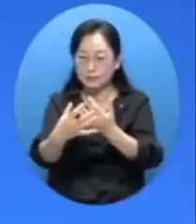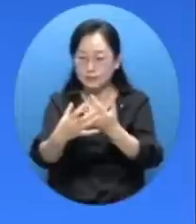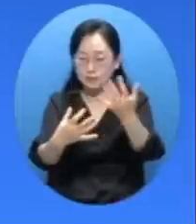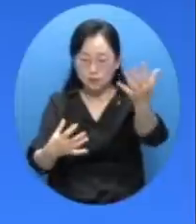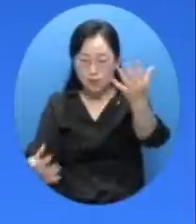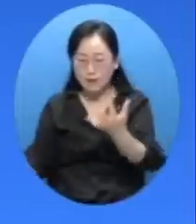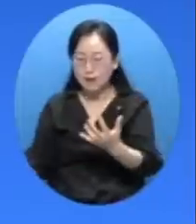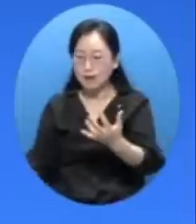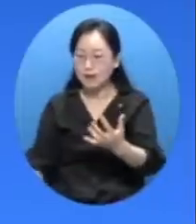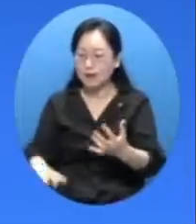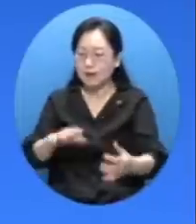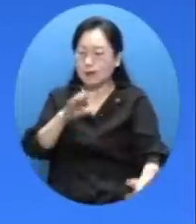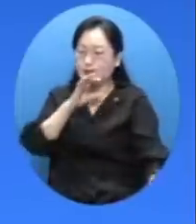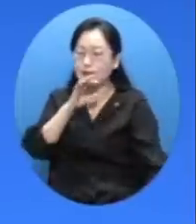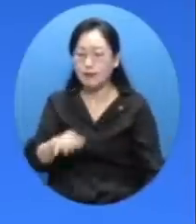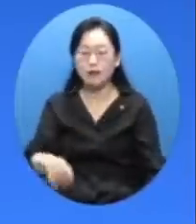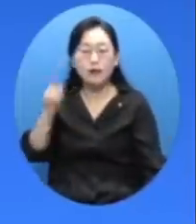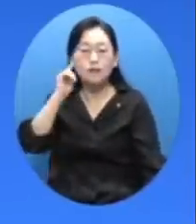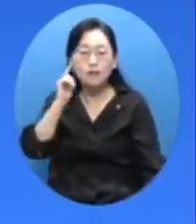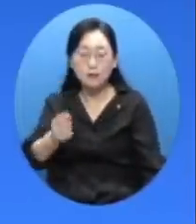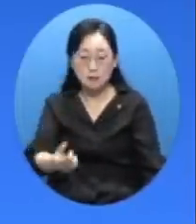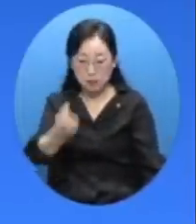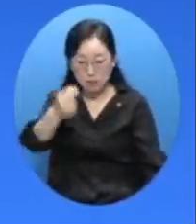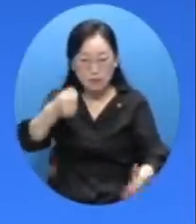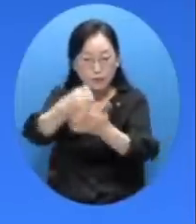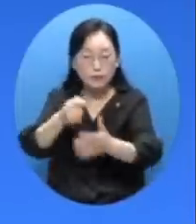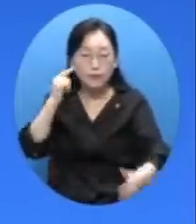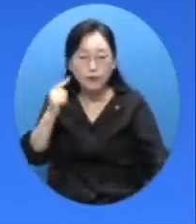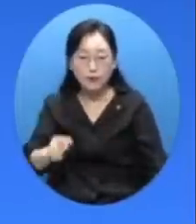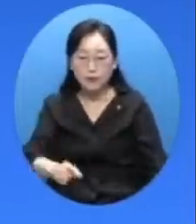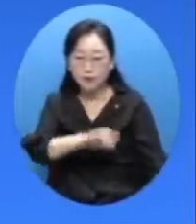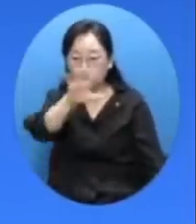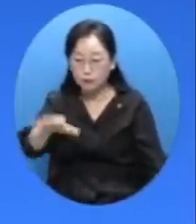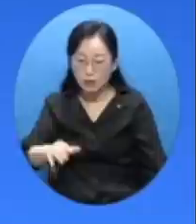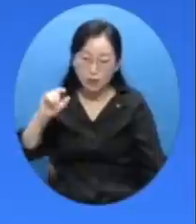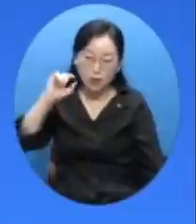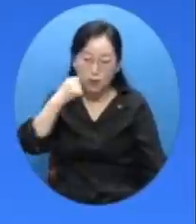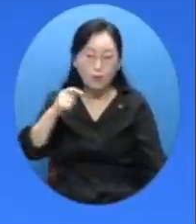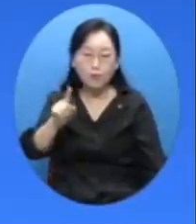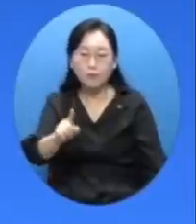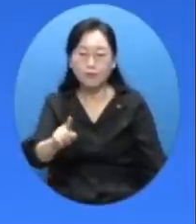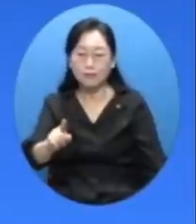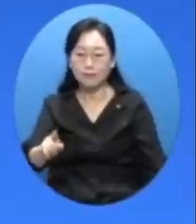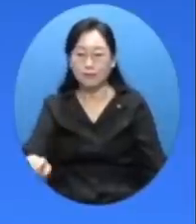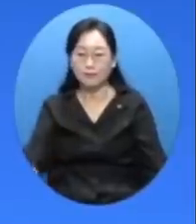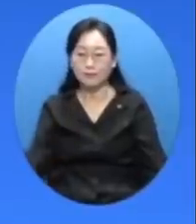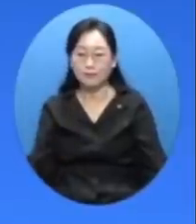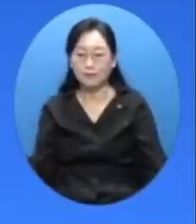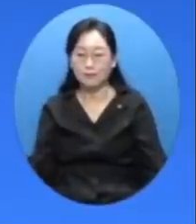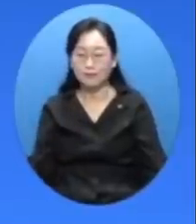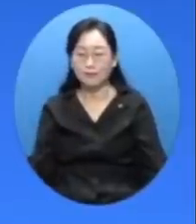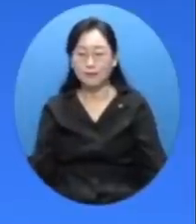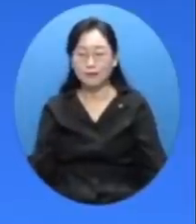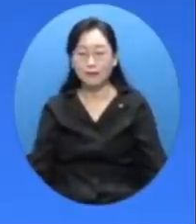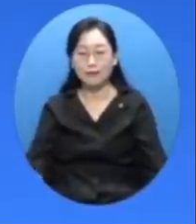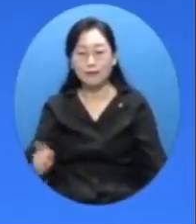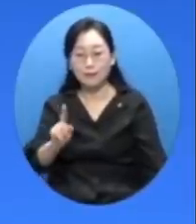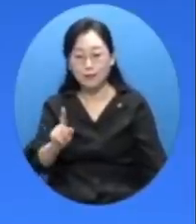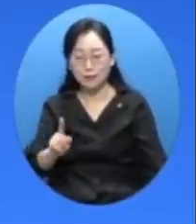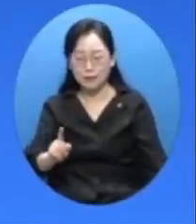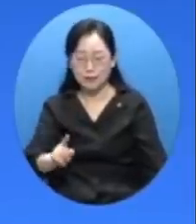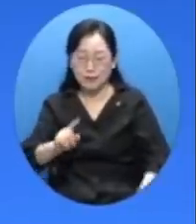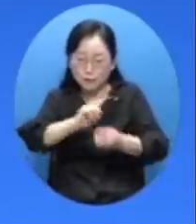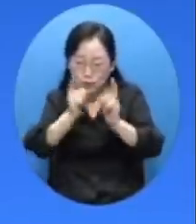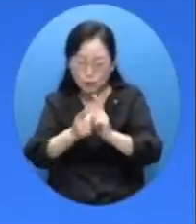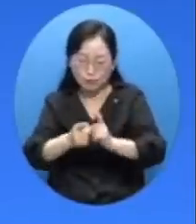족장들을 원망합니다. 왜 이런 결정을 해서 우리를 이렇게 어려움에 빠지겠느냐. 자체 내 내부 분열이